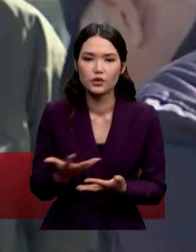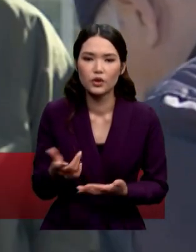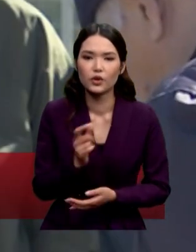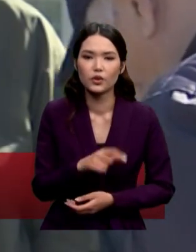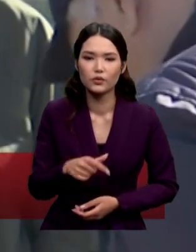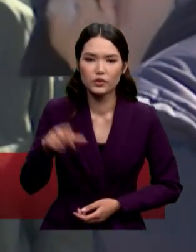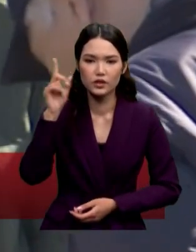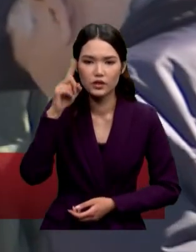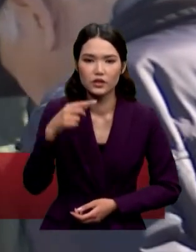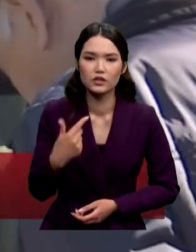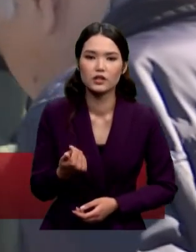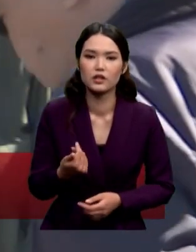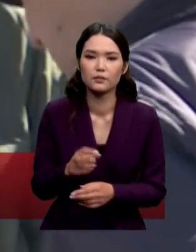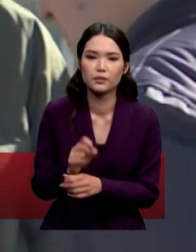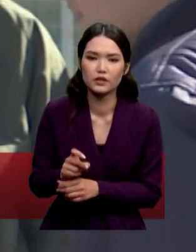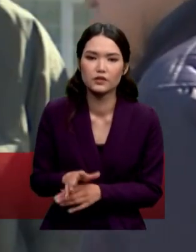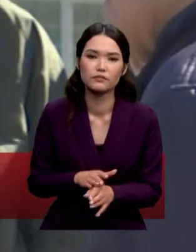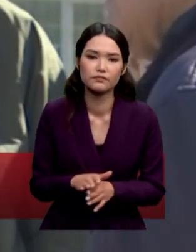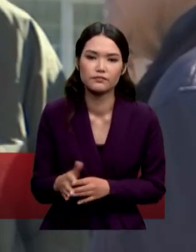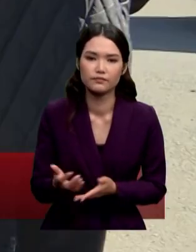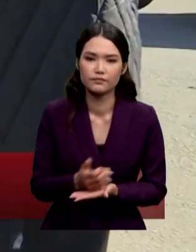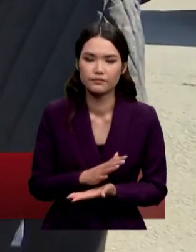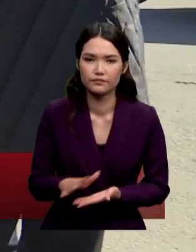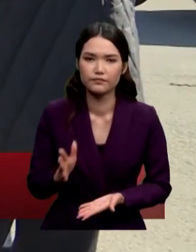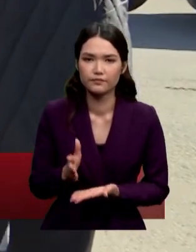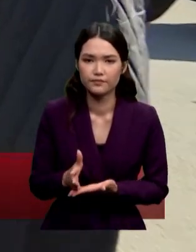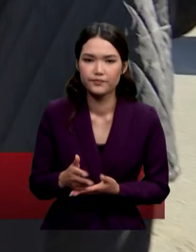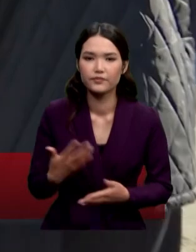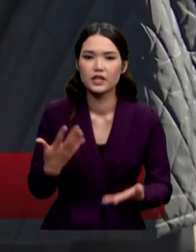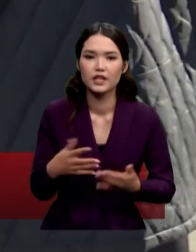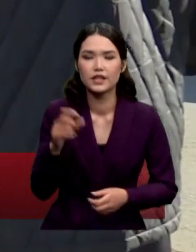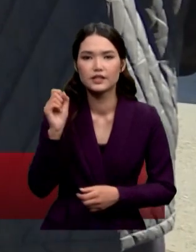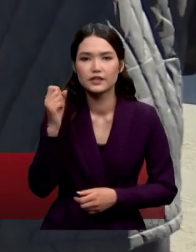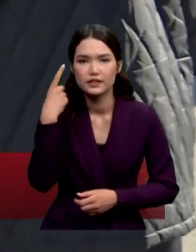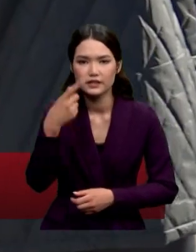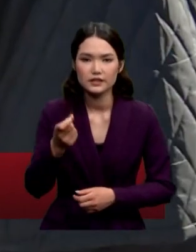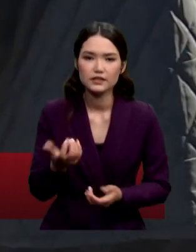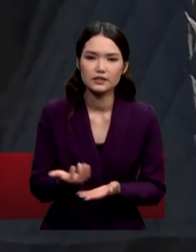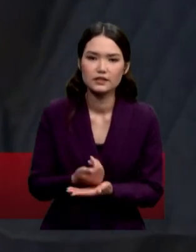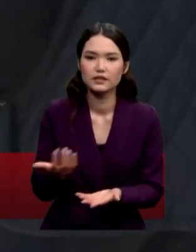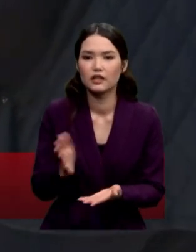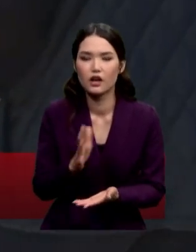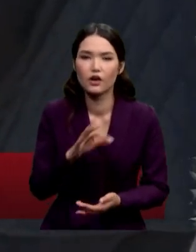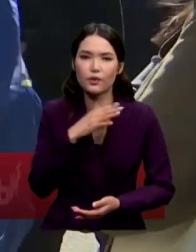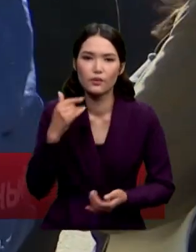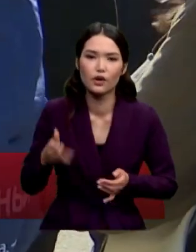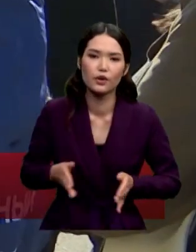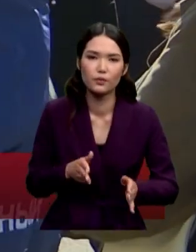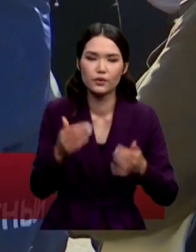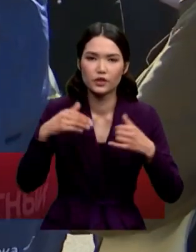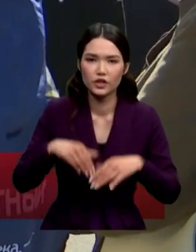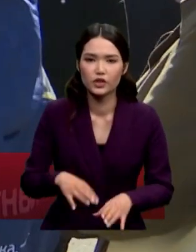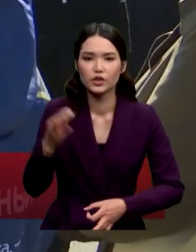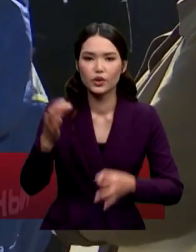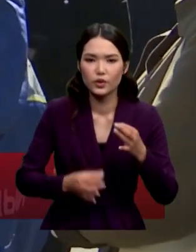годами ждут, я слышала, годами ждут, не получают свои деньги. Многие подали в суд, но не получили возврат даже после решения суда.